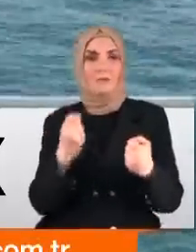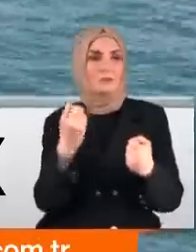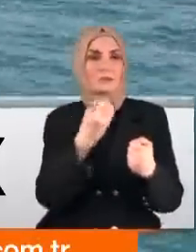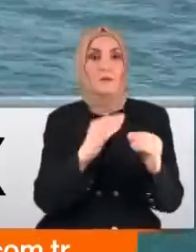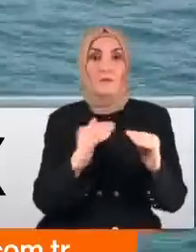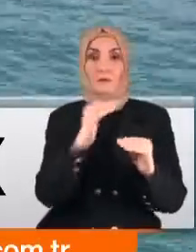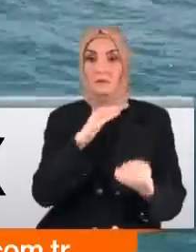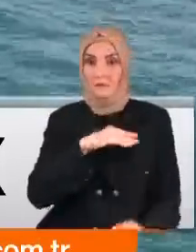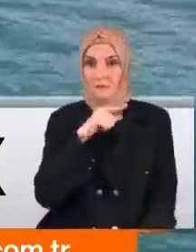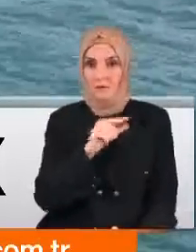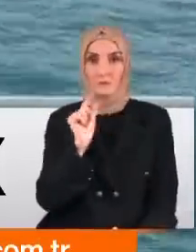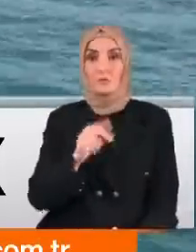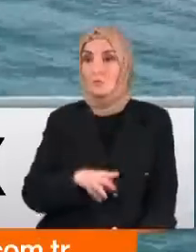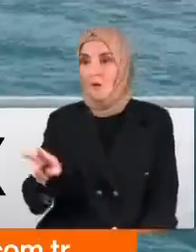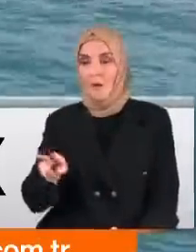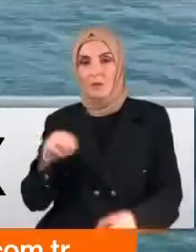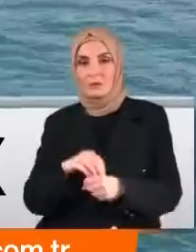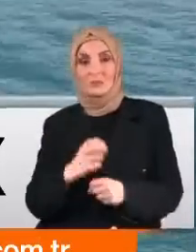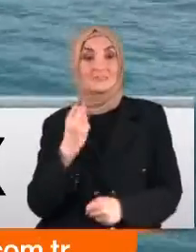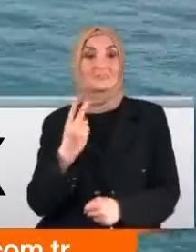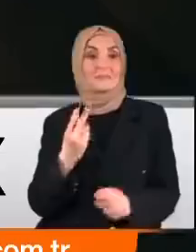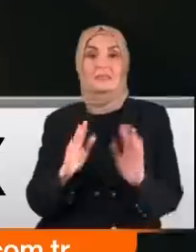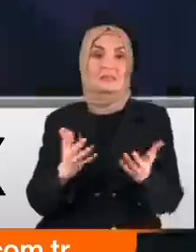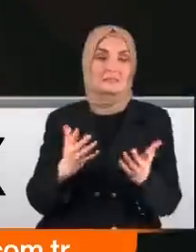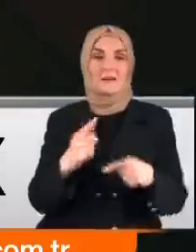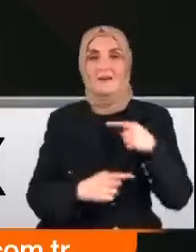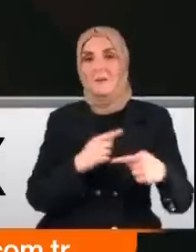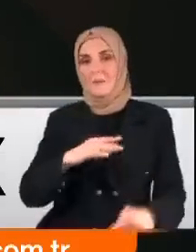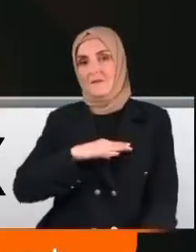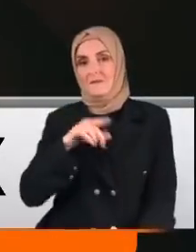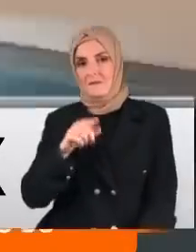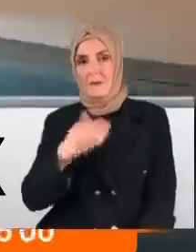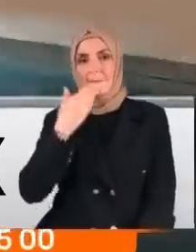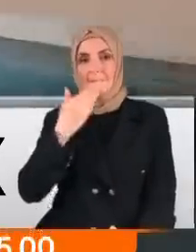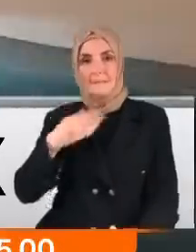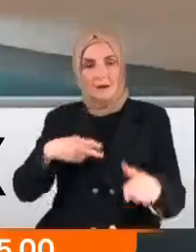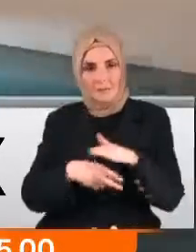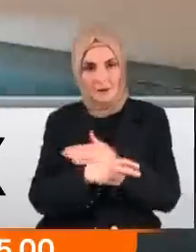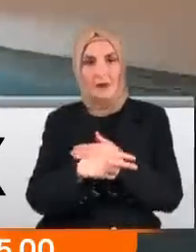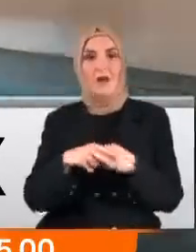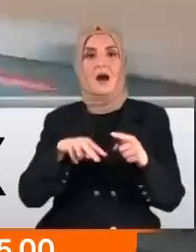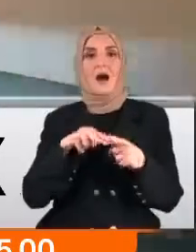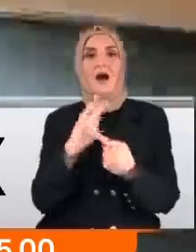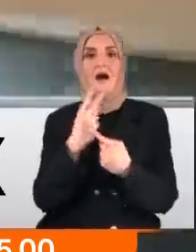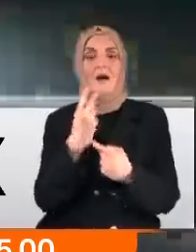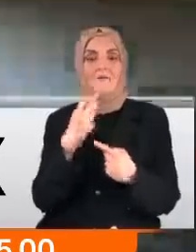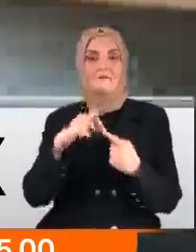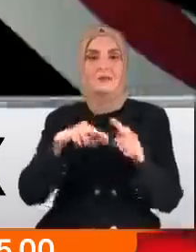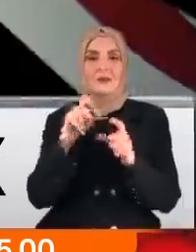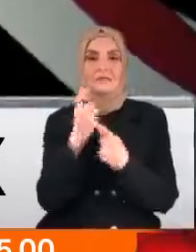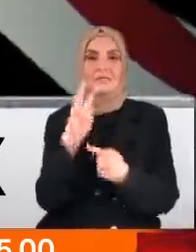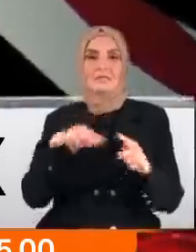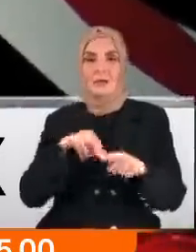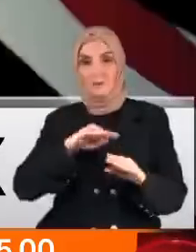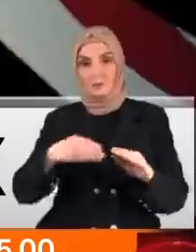aranıyor ve şu an Anadolu ve Avrupa yakasını Boğaz'ın altından Marmaray ve Avrasya Tüneli birbirine bağlıyor. Ve şimdi